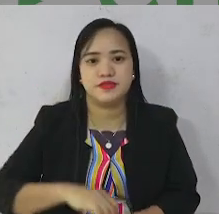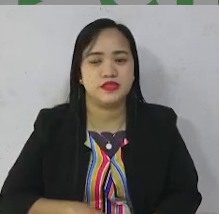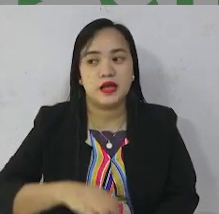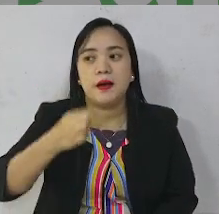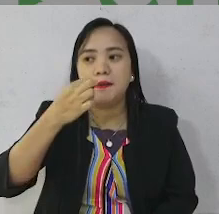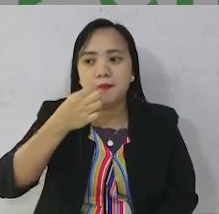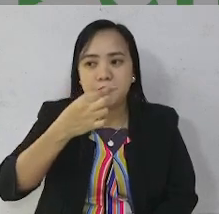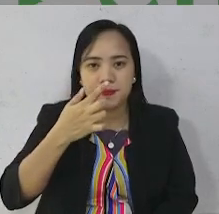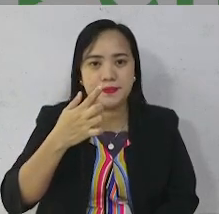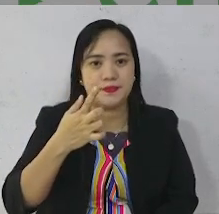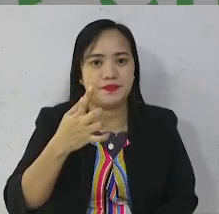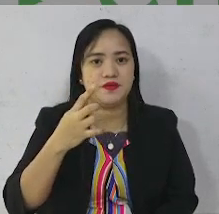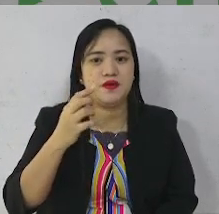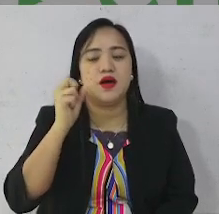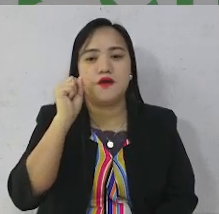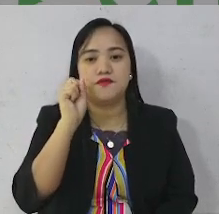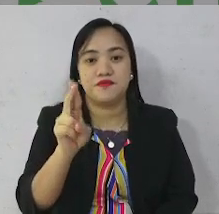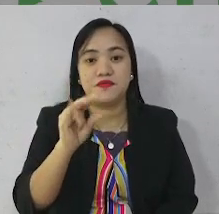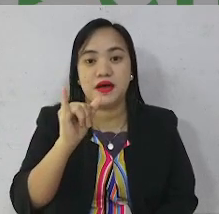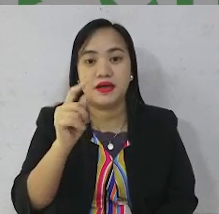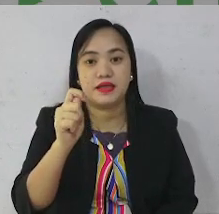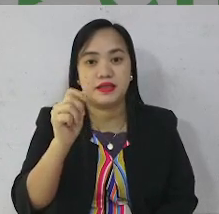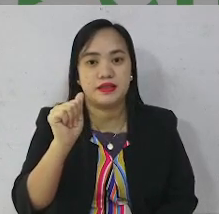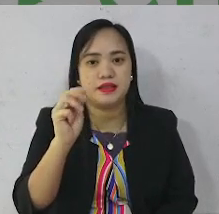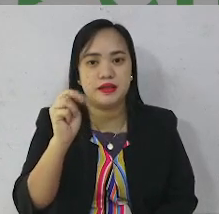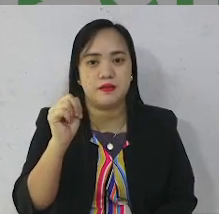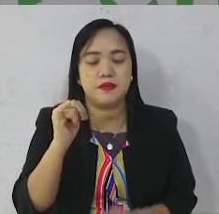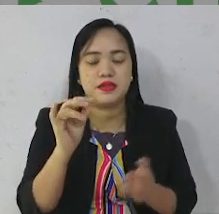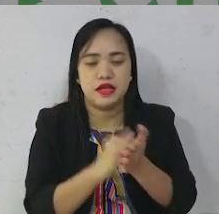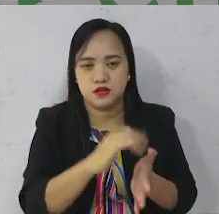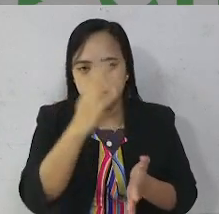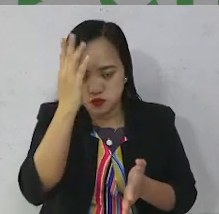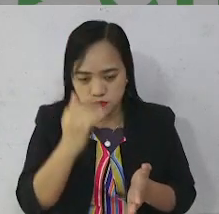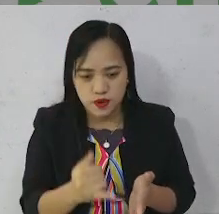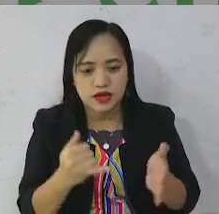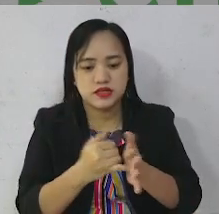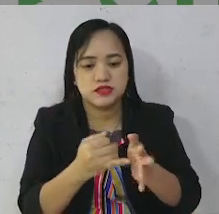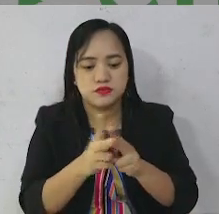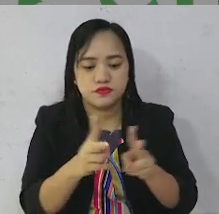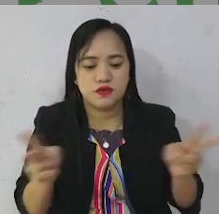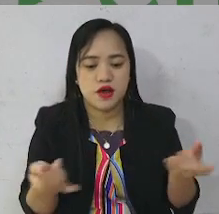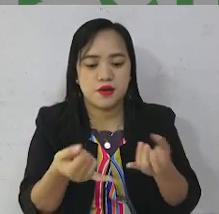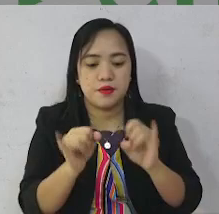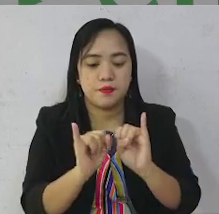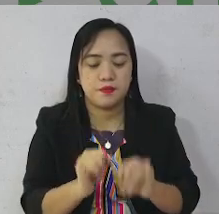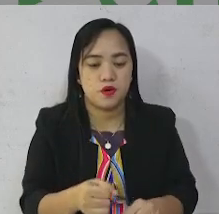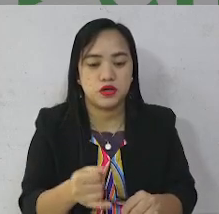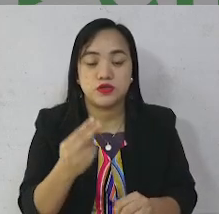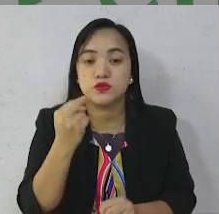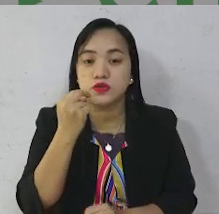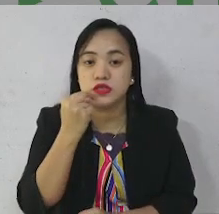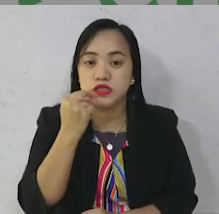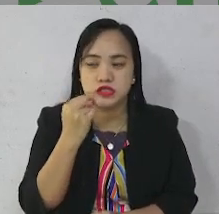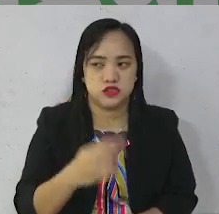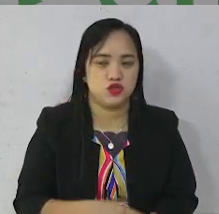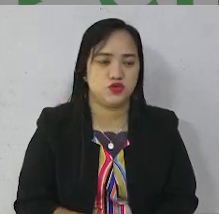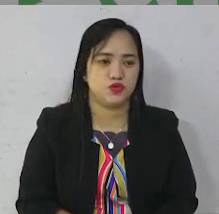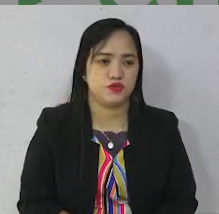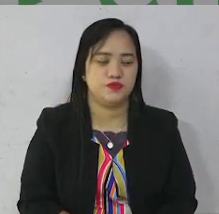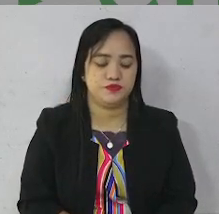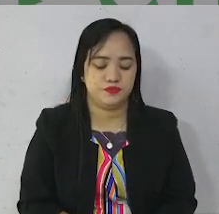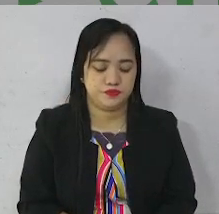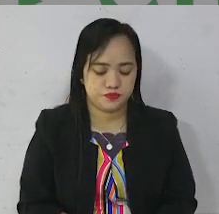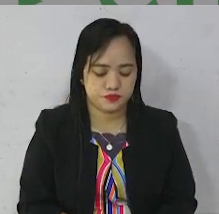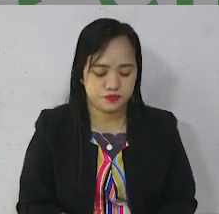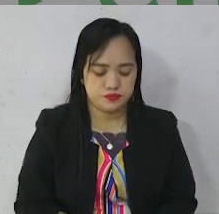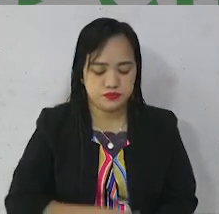nakakatulong talaga yan ah yung nutrisyon maayos sa nutrisyon kaya yung mga tulog tulog din